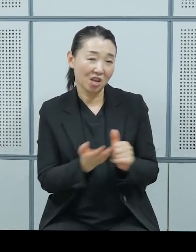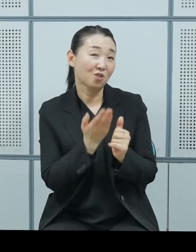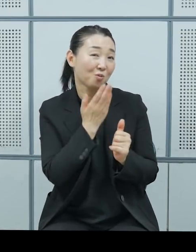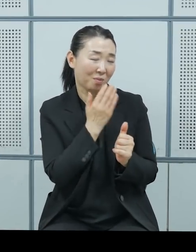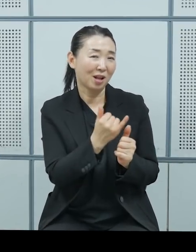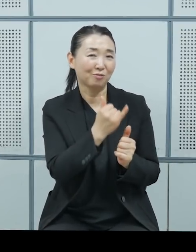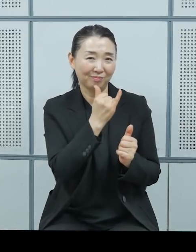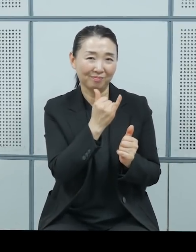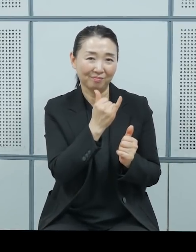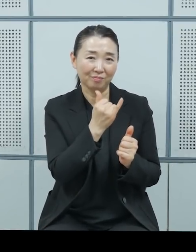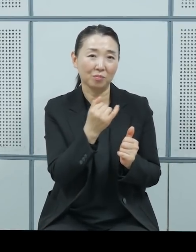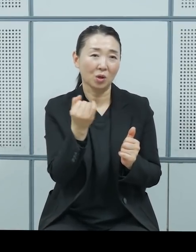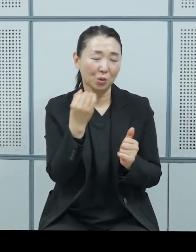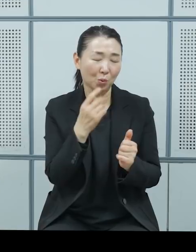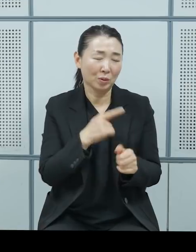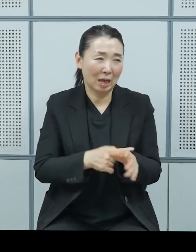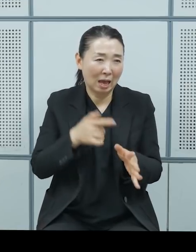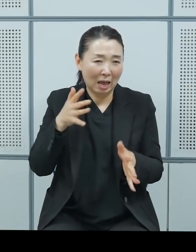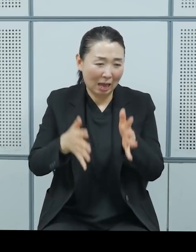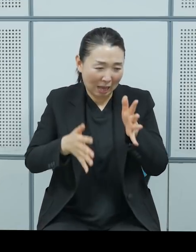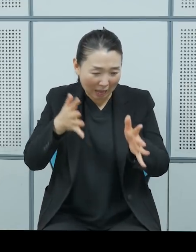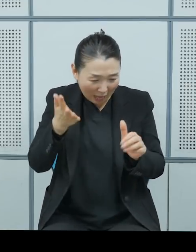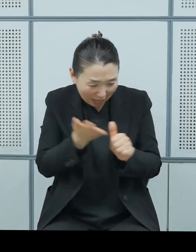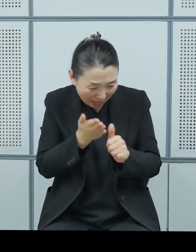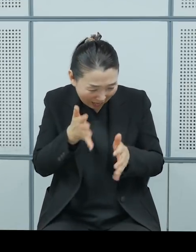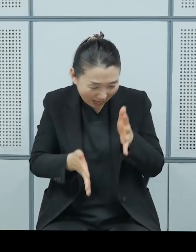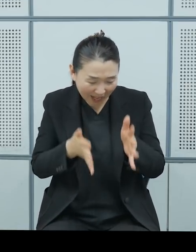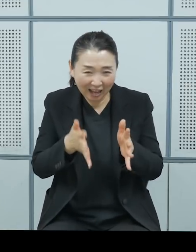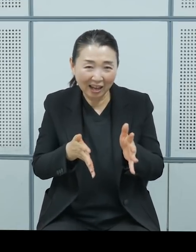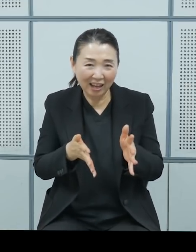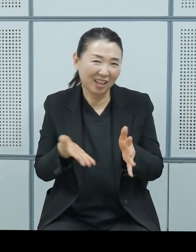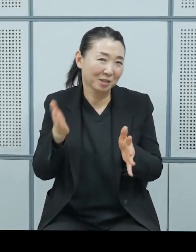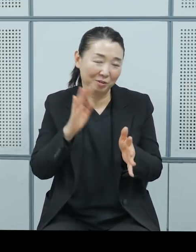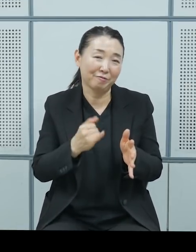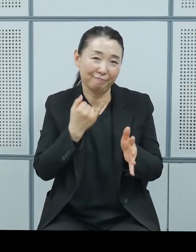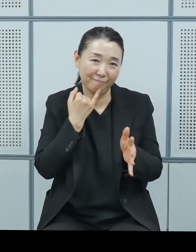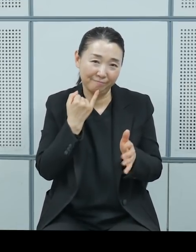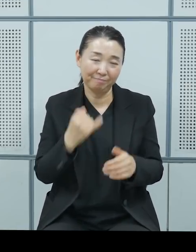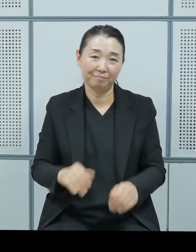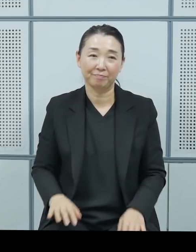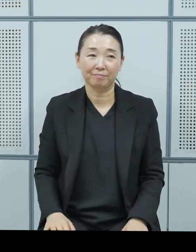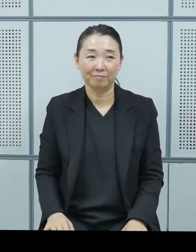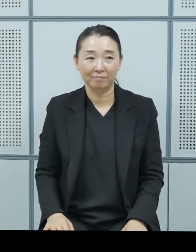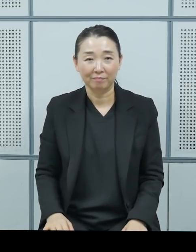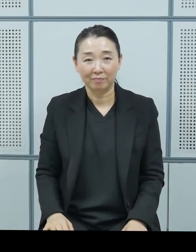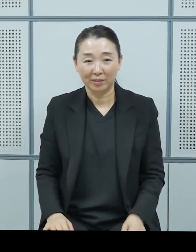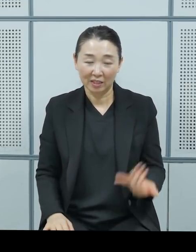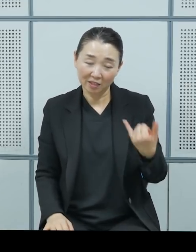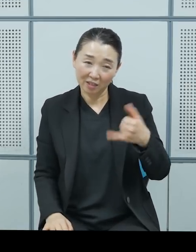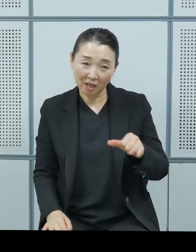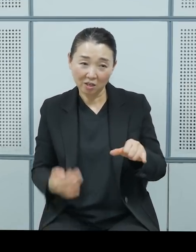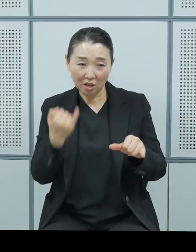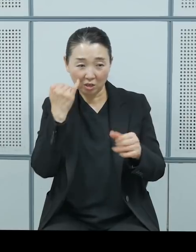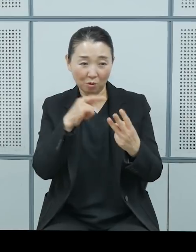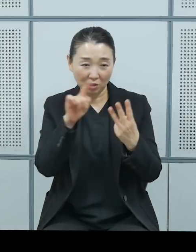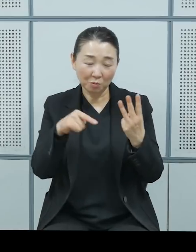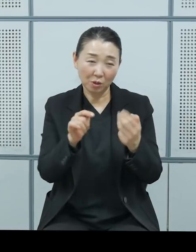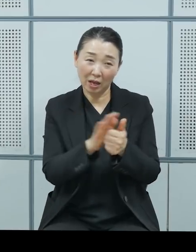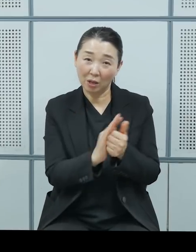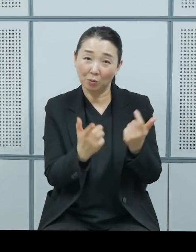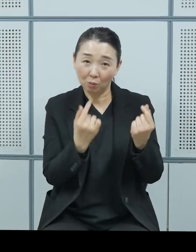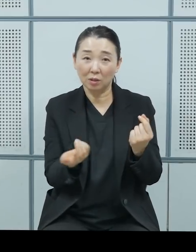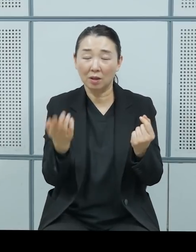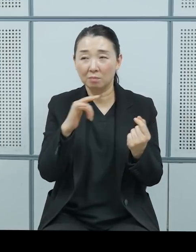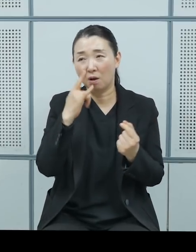수가 있었어요. 그렇죠. 서툴지만 그렇죠. 예. 그래도 아이들이 아무리 또 이모 삼촌들이 가족처럼 대해줘도